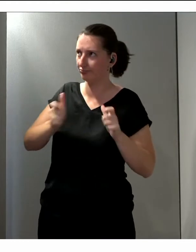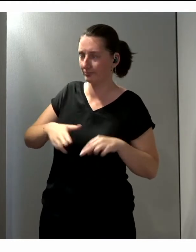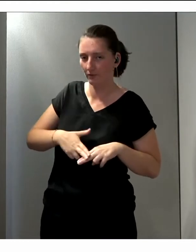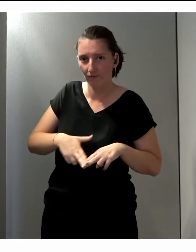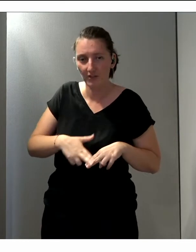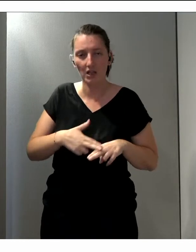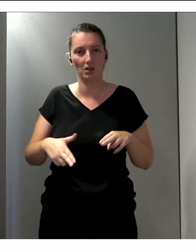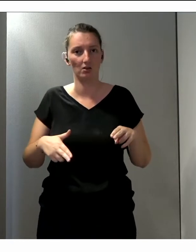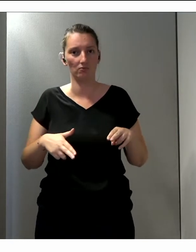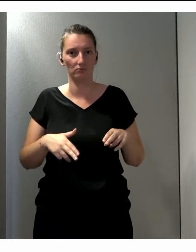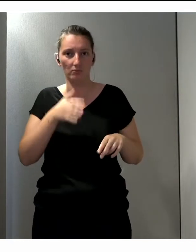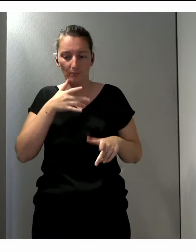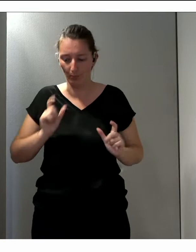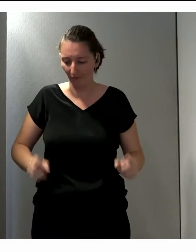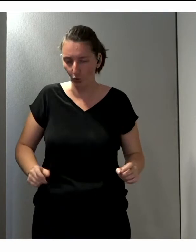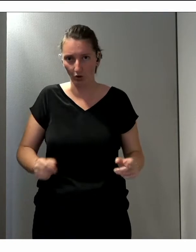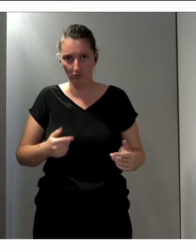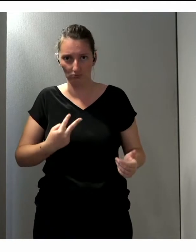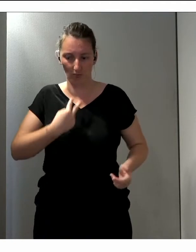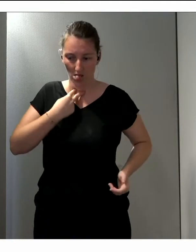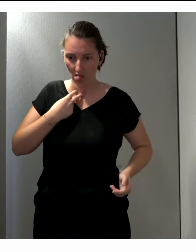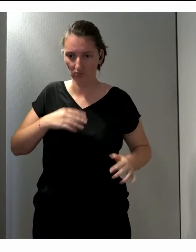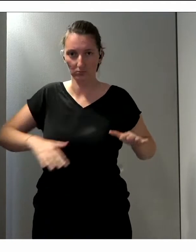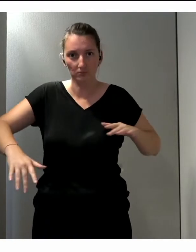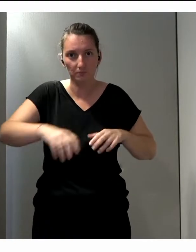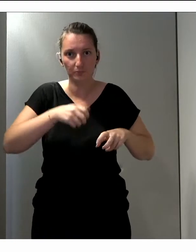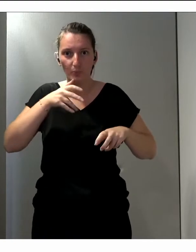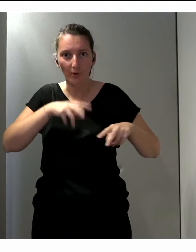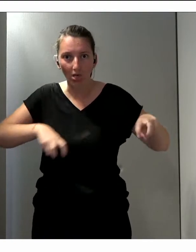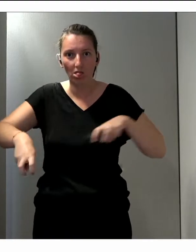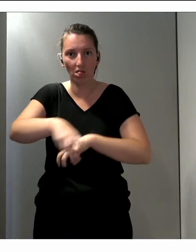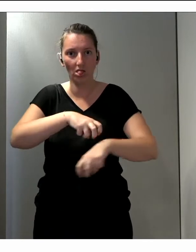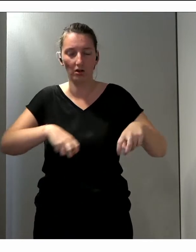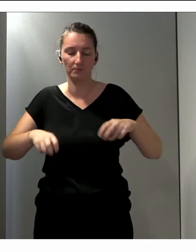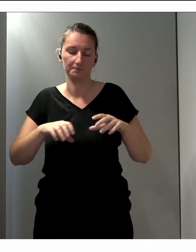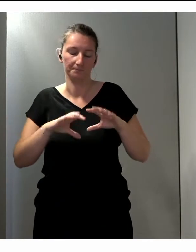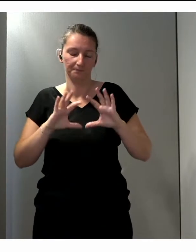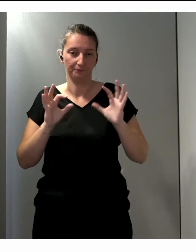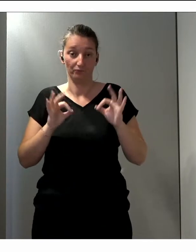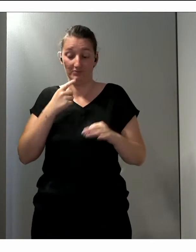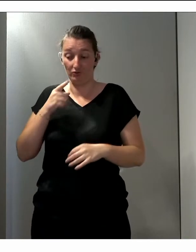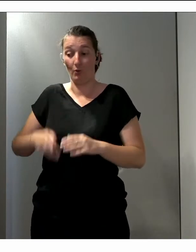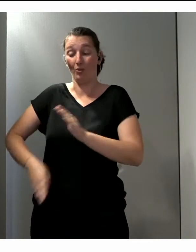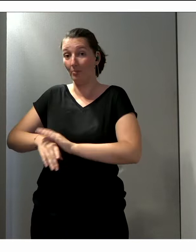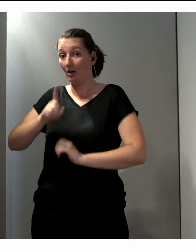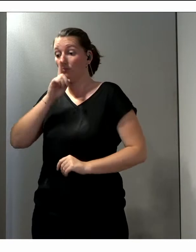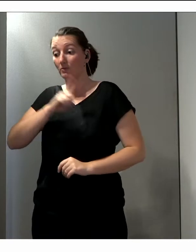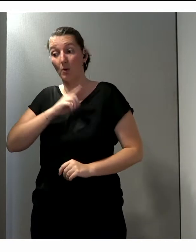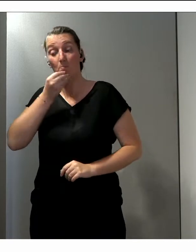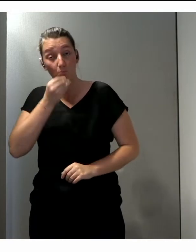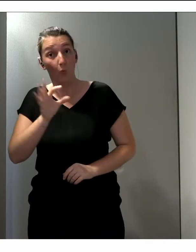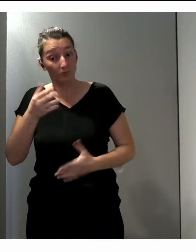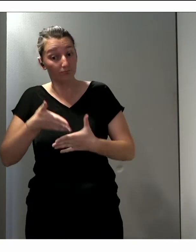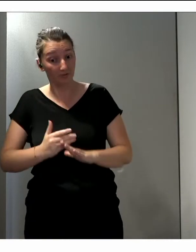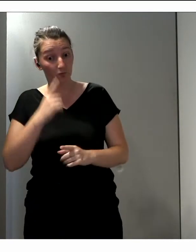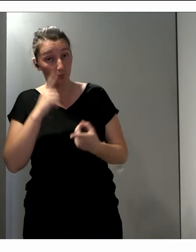avec les meubles qui empêchaient de passer le fauteuil. Enfin, il y avait beaucoup de choses qui n'étaient pas, en tout cas l'unité qui était prévue pour être PMR a en fait dérivé